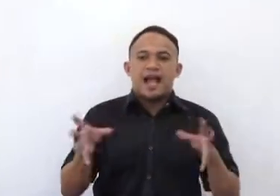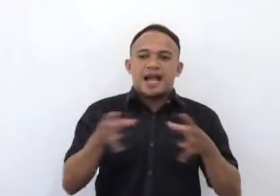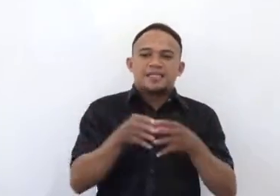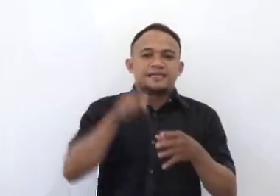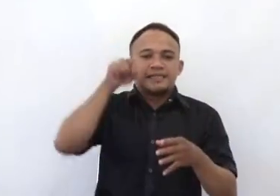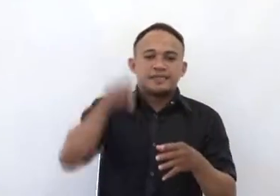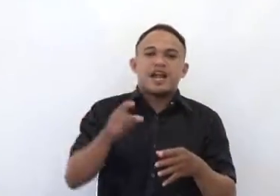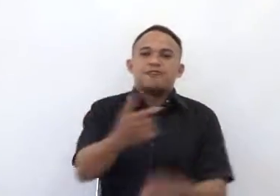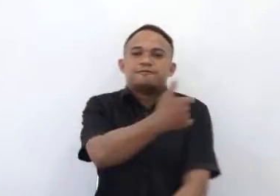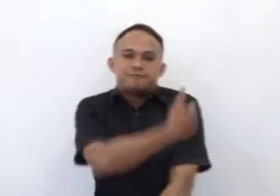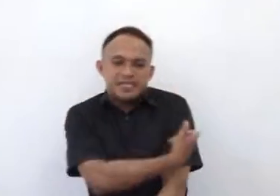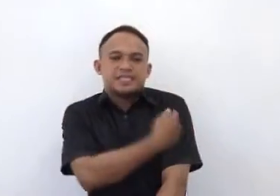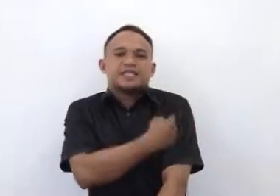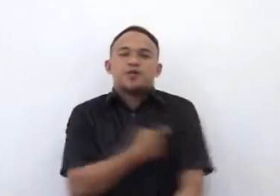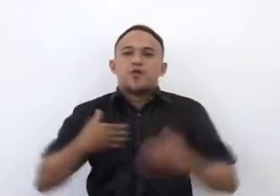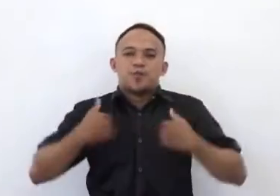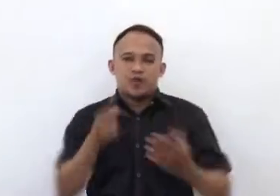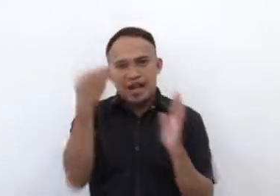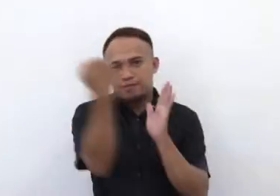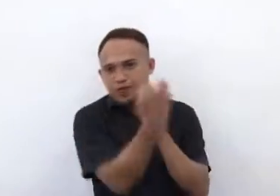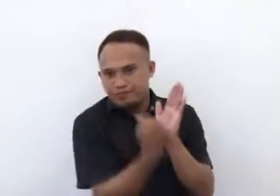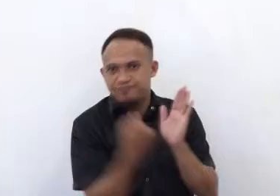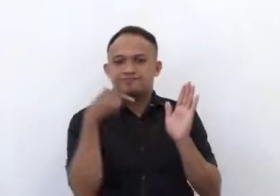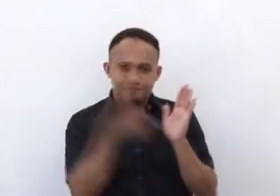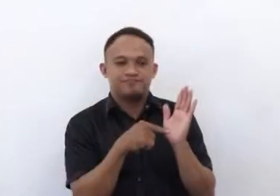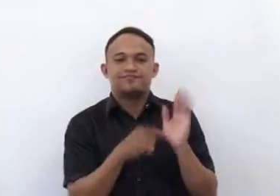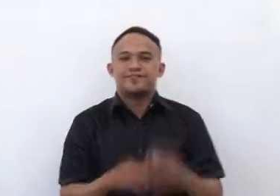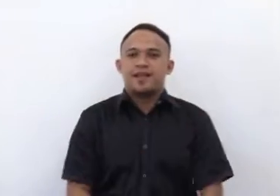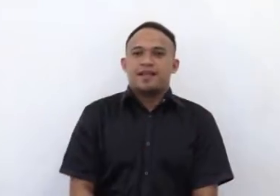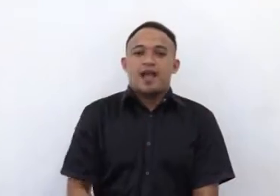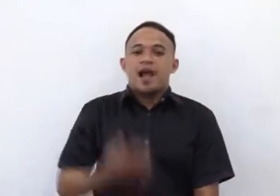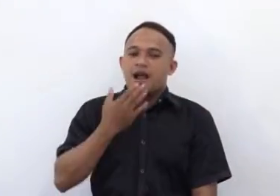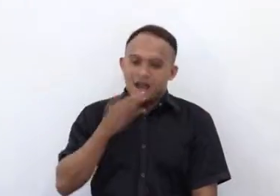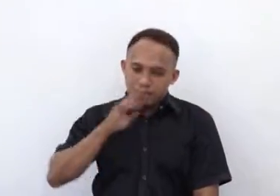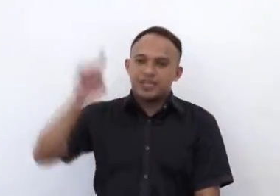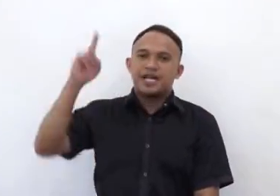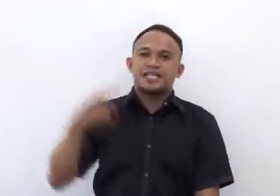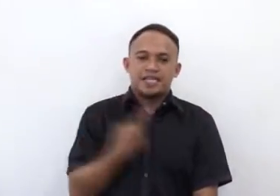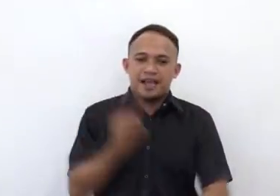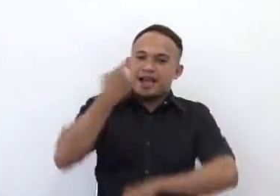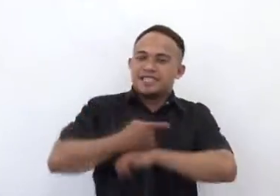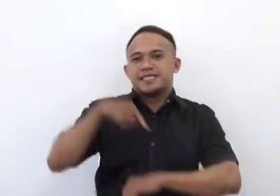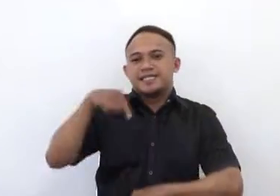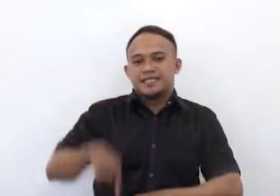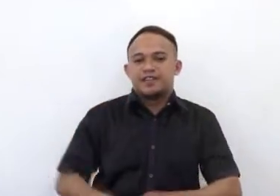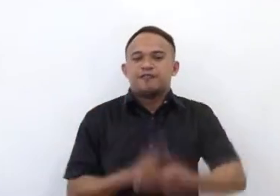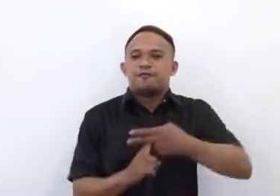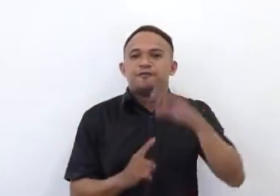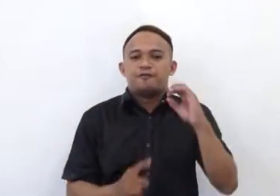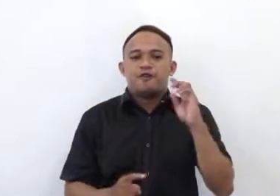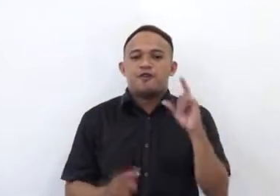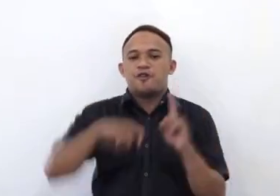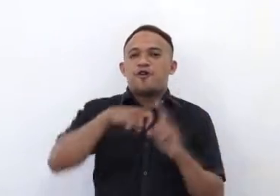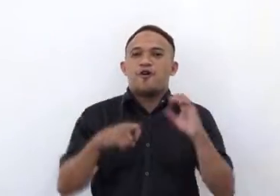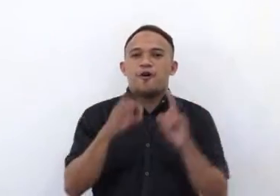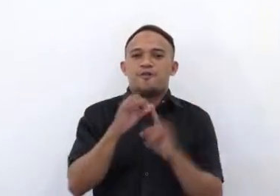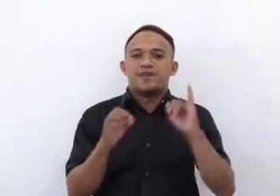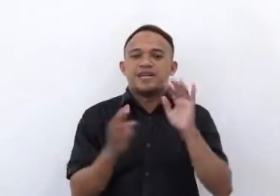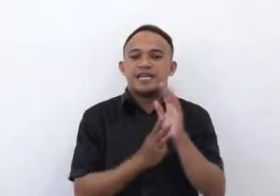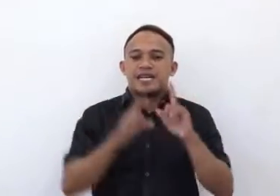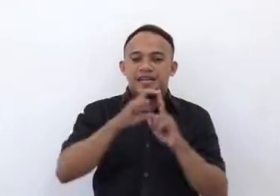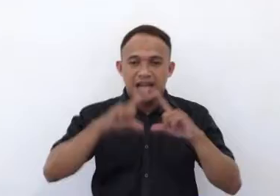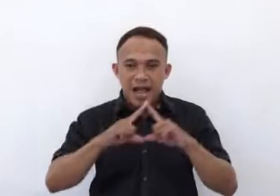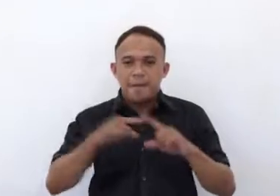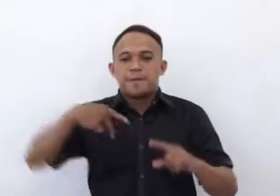serta perangkatnya sampai lurah. Ini menindaklanjuti hasil rapat kita Jumat sore kemarin